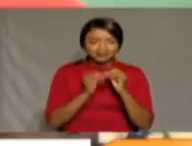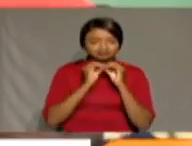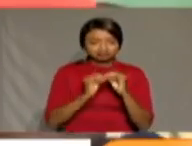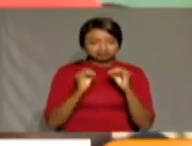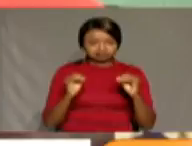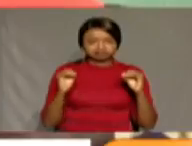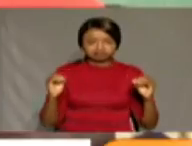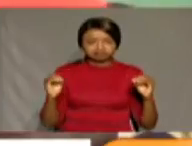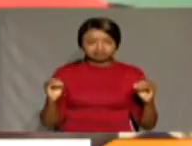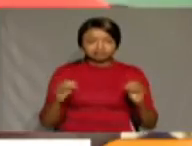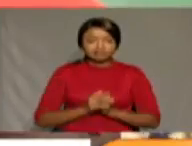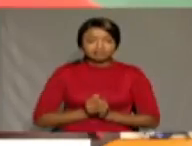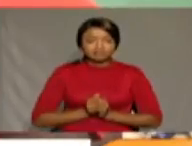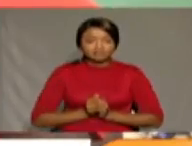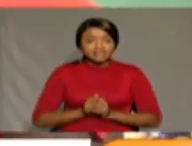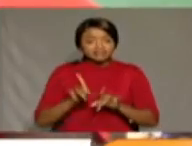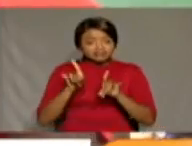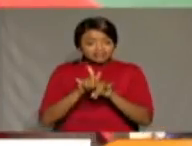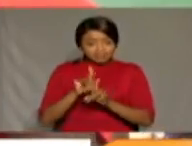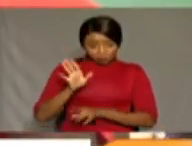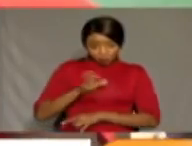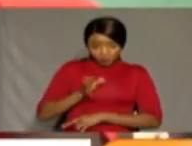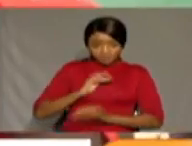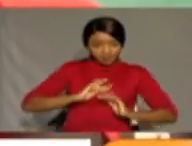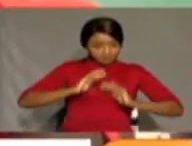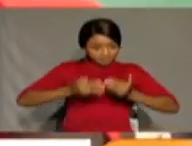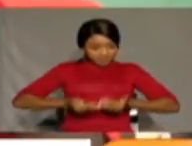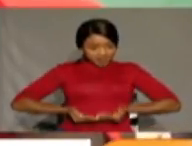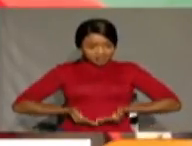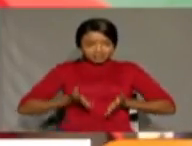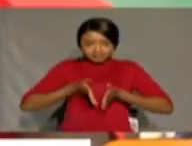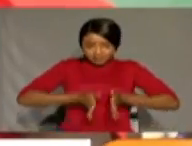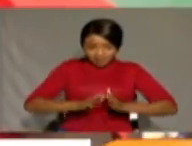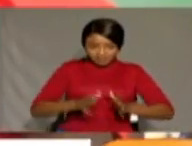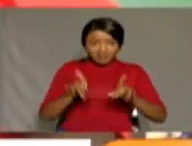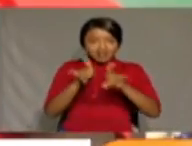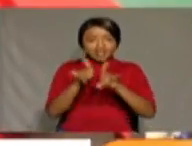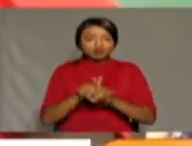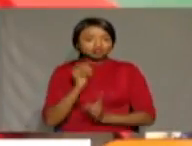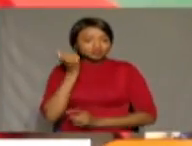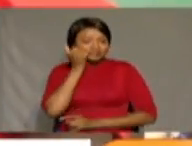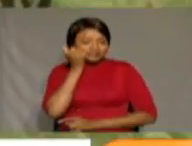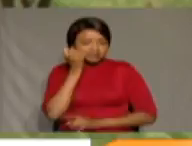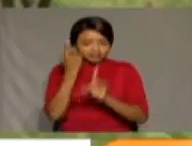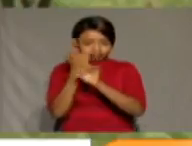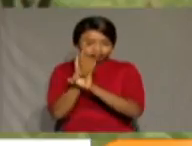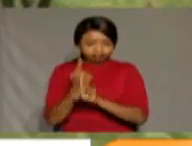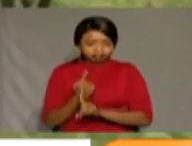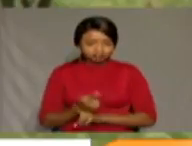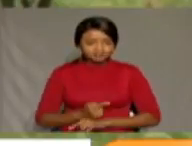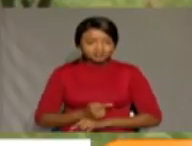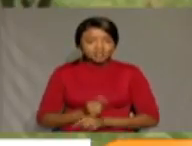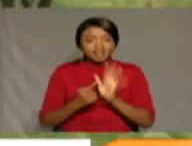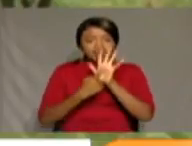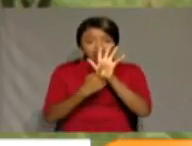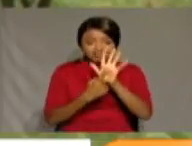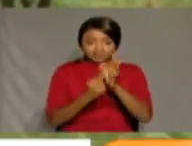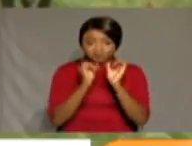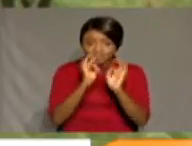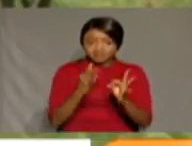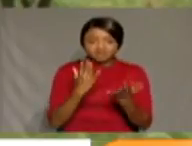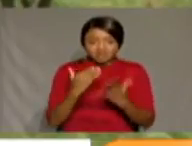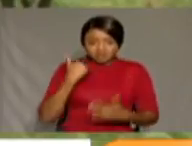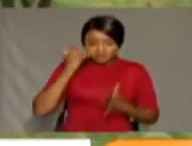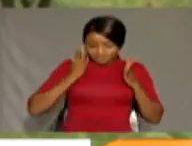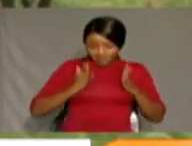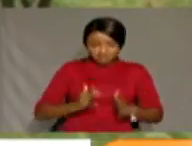sana, haswa miongoni mwa kina mama wanaojifungua, wagonjwa wanaougua anemia na majeruhi. If you find for example your patient